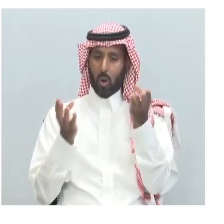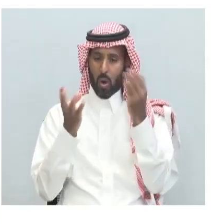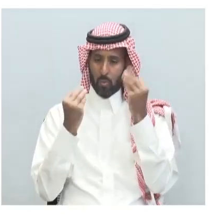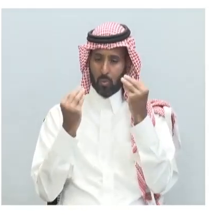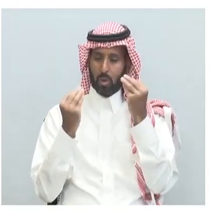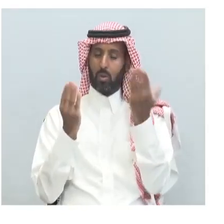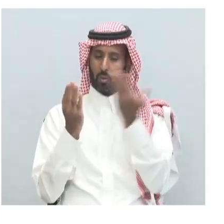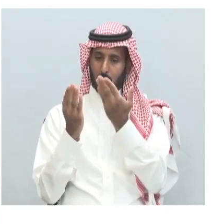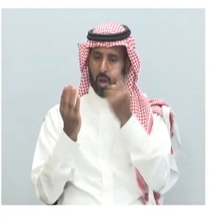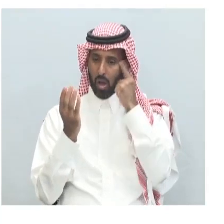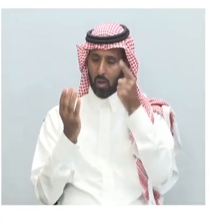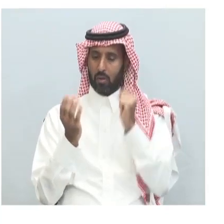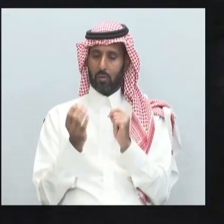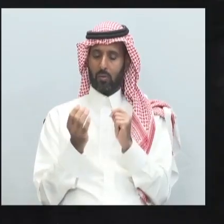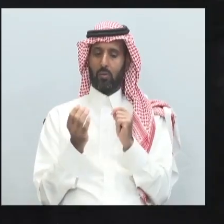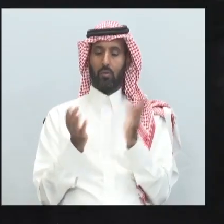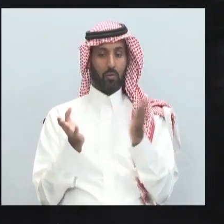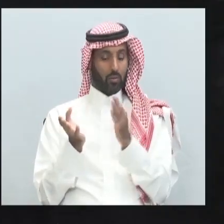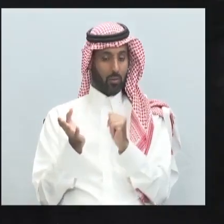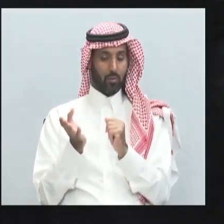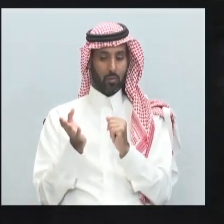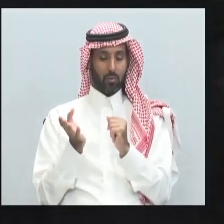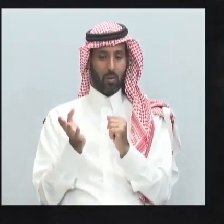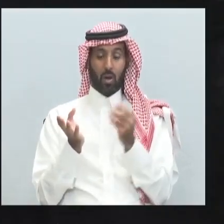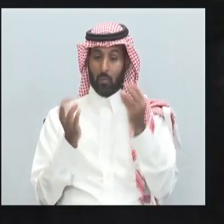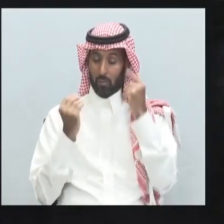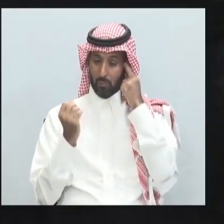healthy? صحي. Excellent. So you have